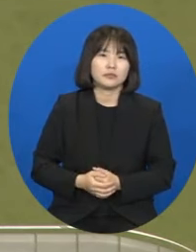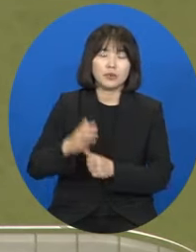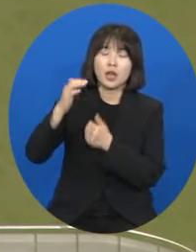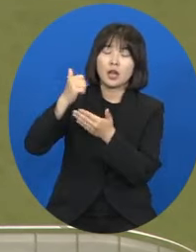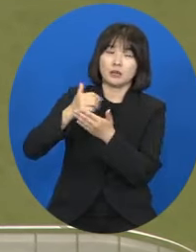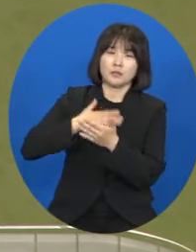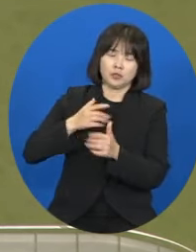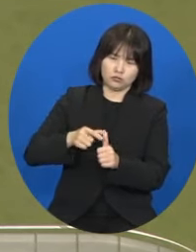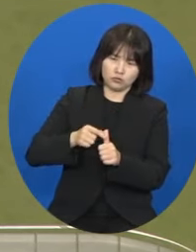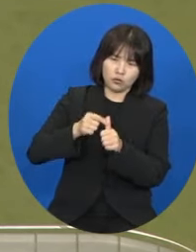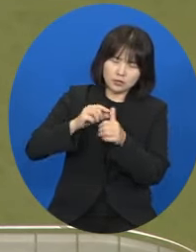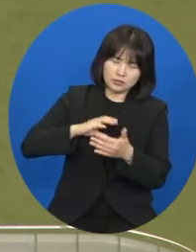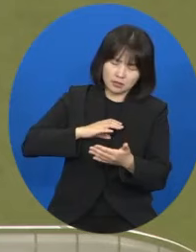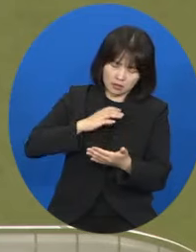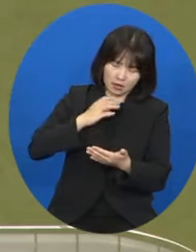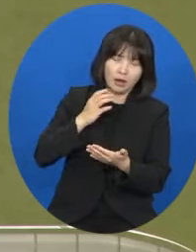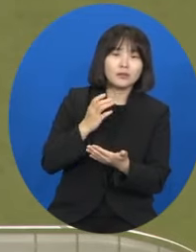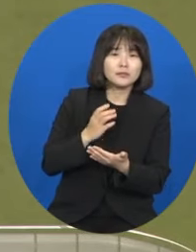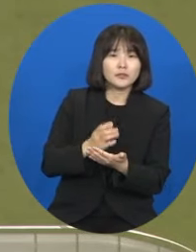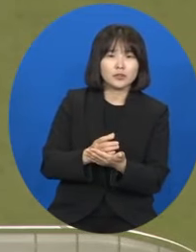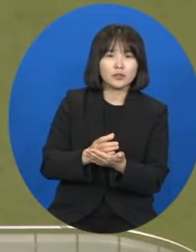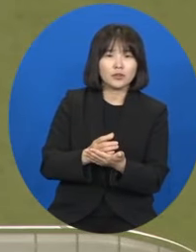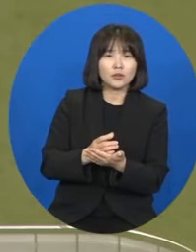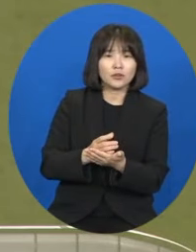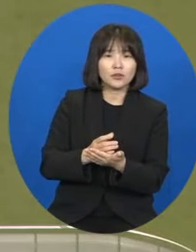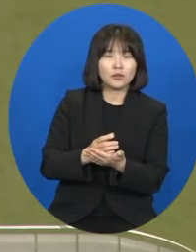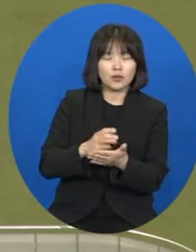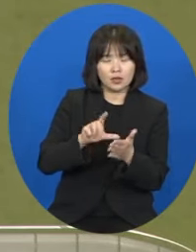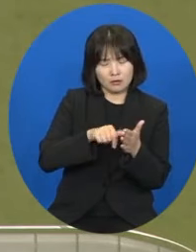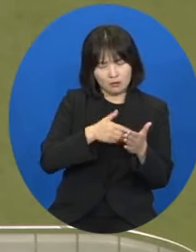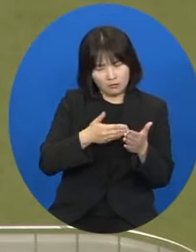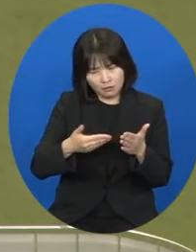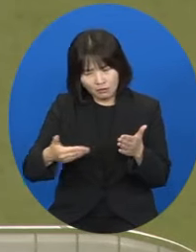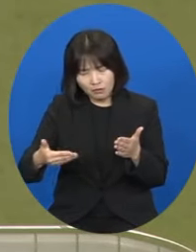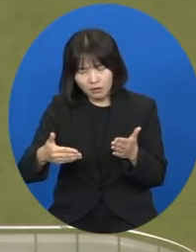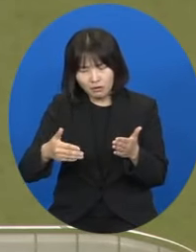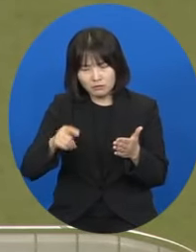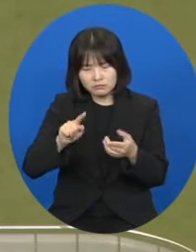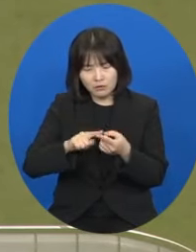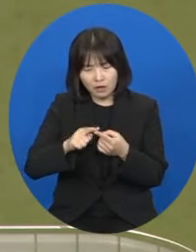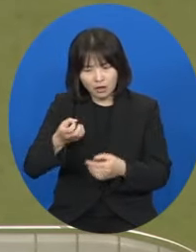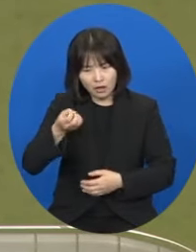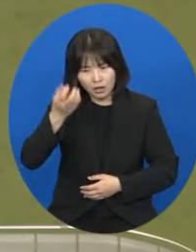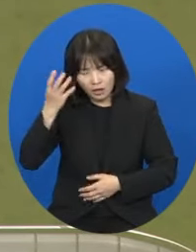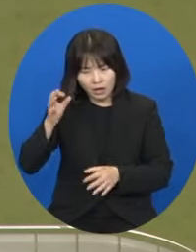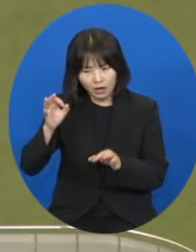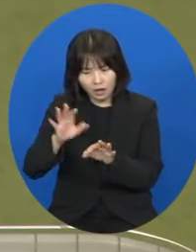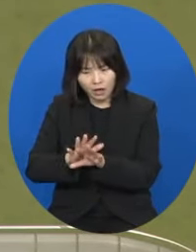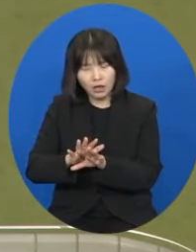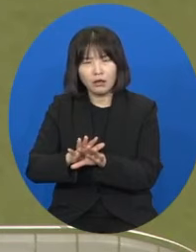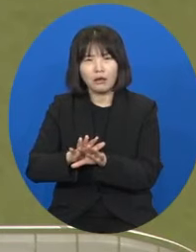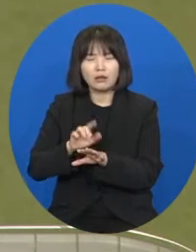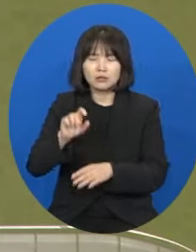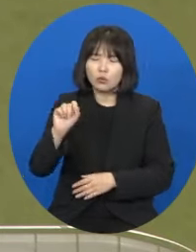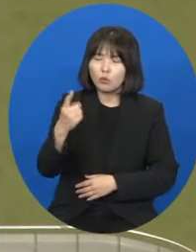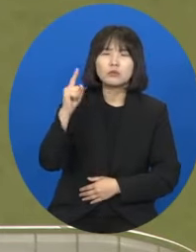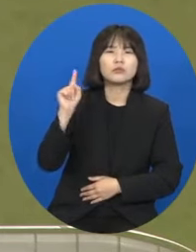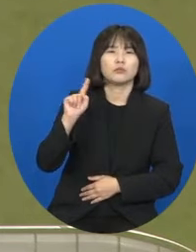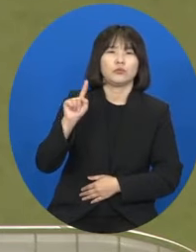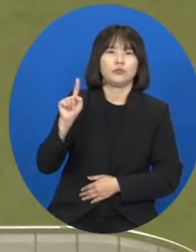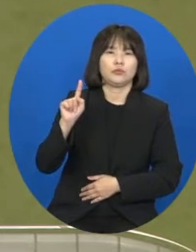나를 구원하신 것, 그 감격 너무나 감사한데 가면 갈수록 그것이 잊어버린다면, 사라진다면 바로 그 원인이